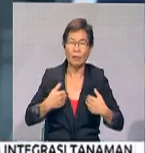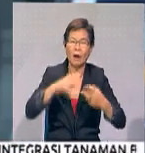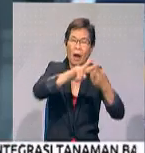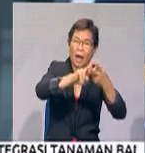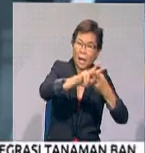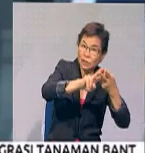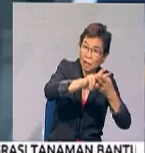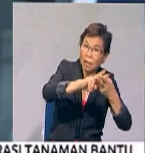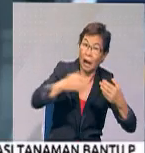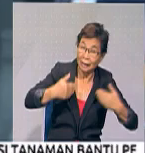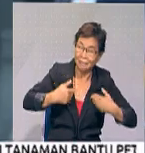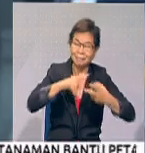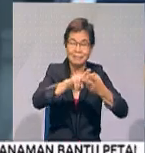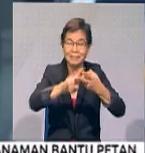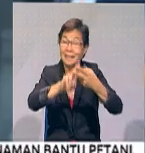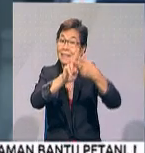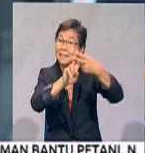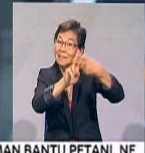hashtag